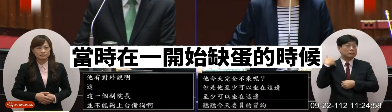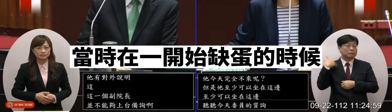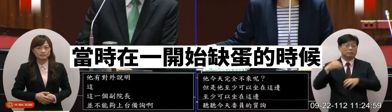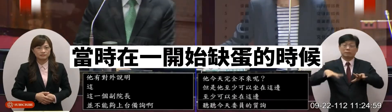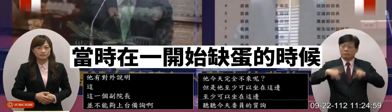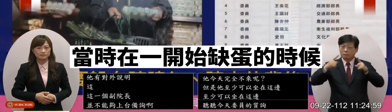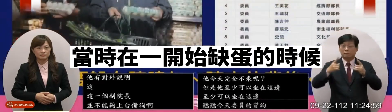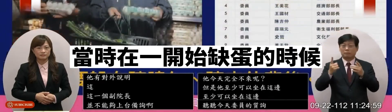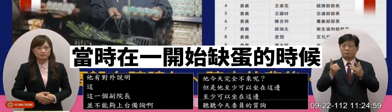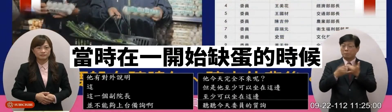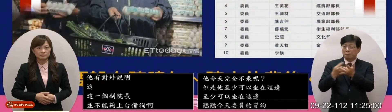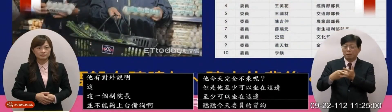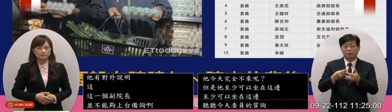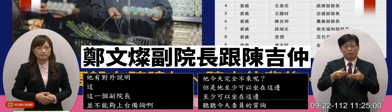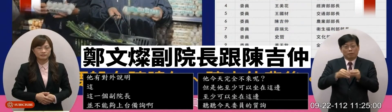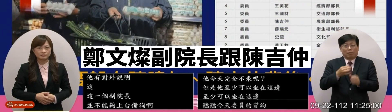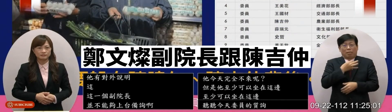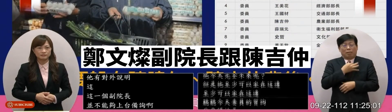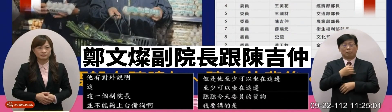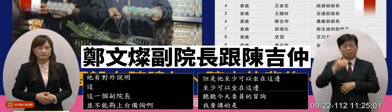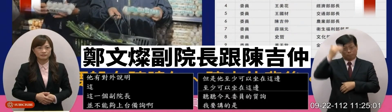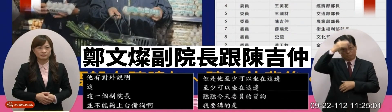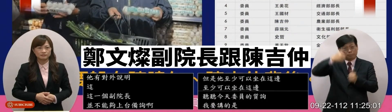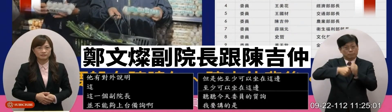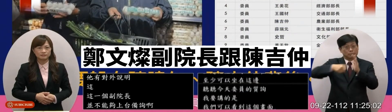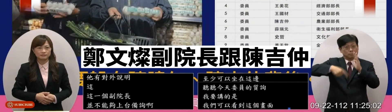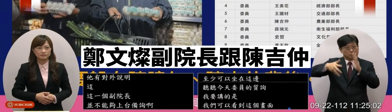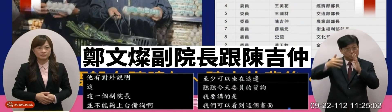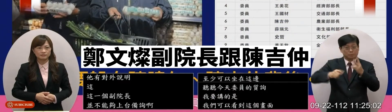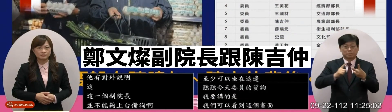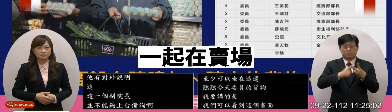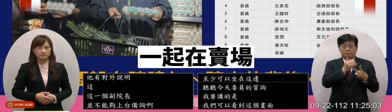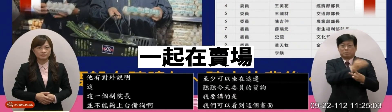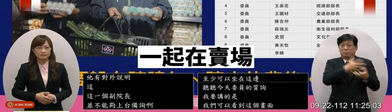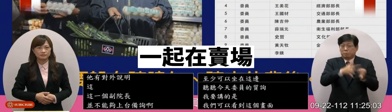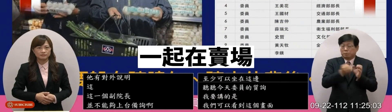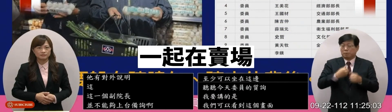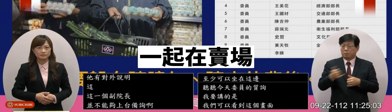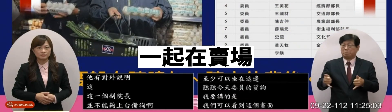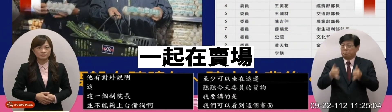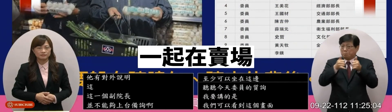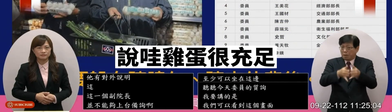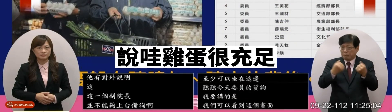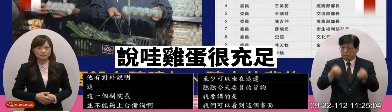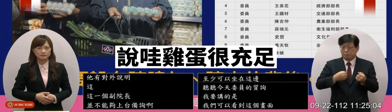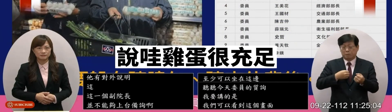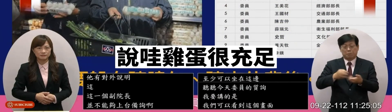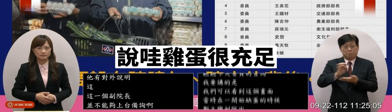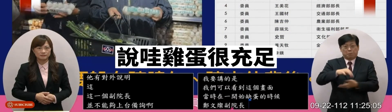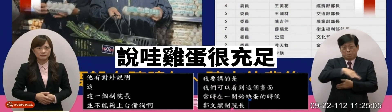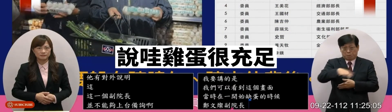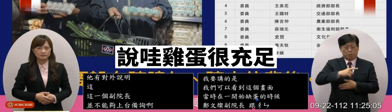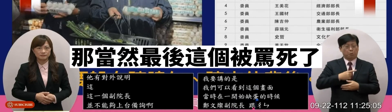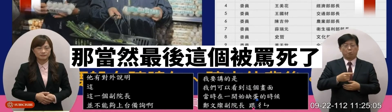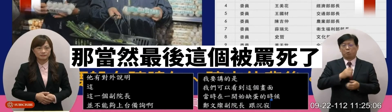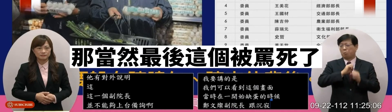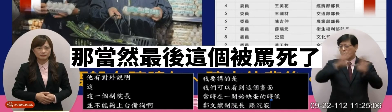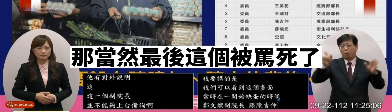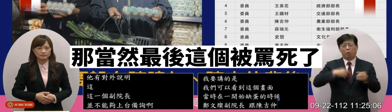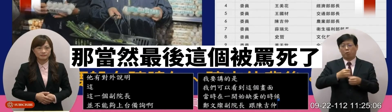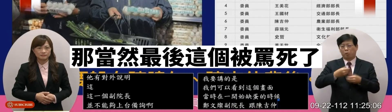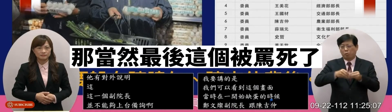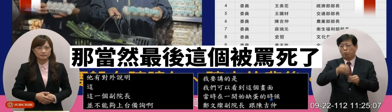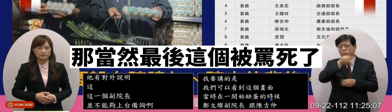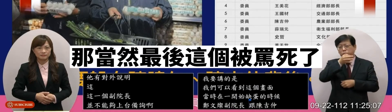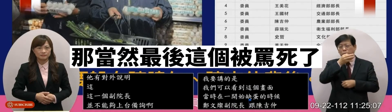开始缺弹的时候，郑文灿副院长跟陈吉仲一起在卖场说，哇，鸡蛋很充足。那当然